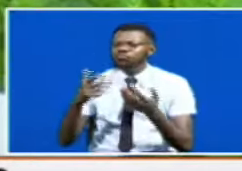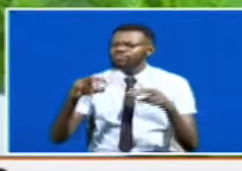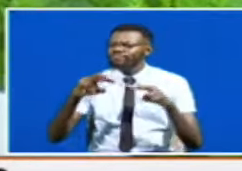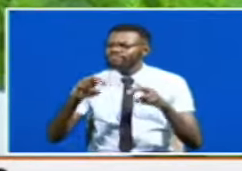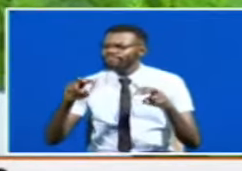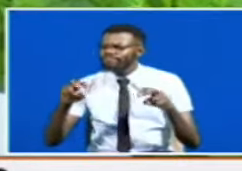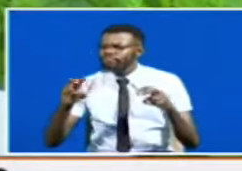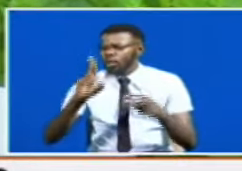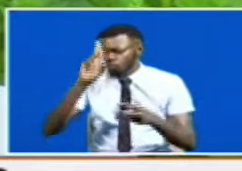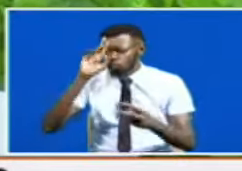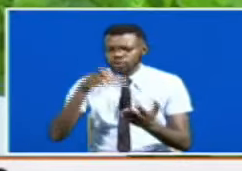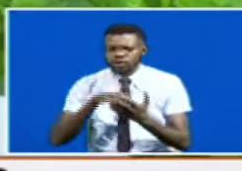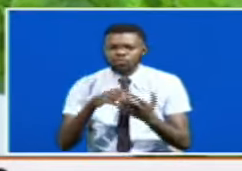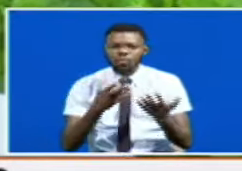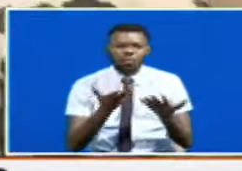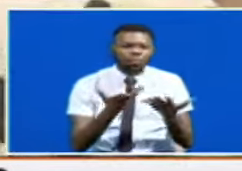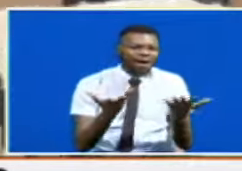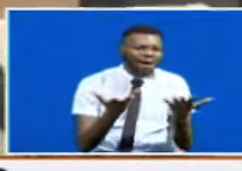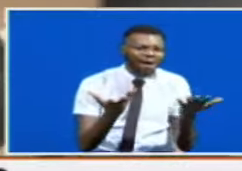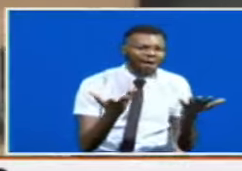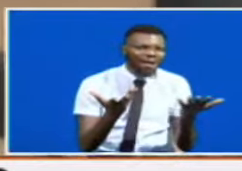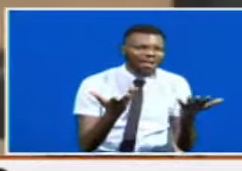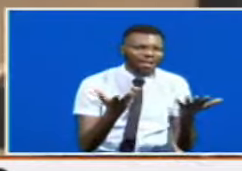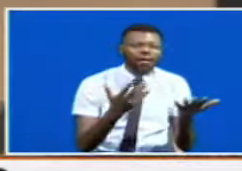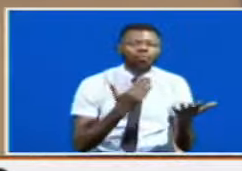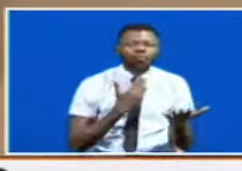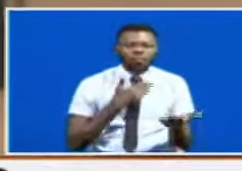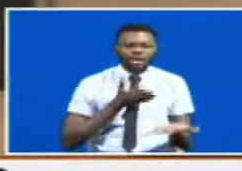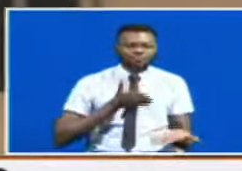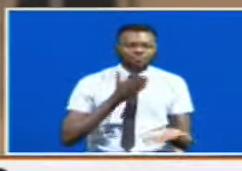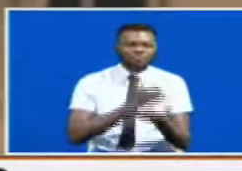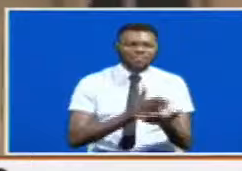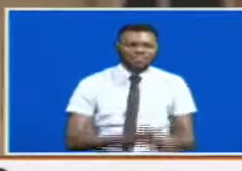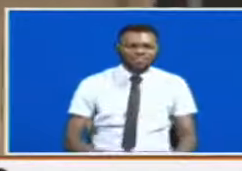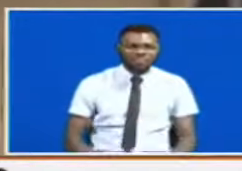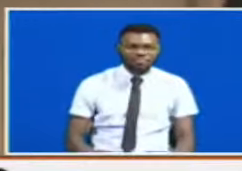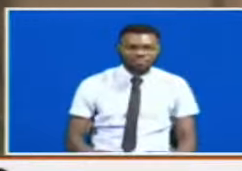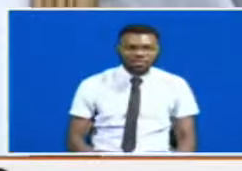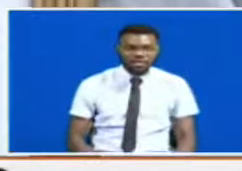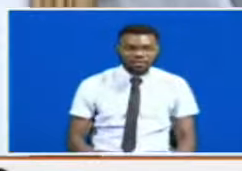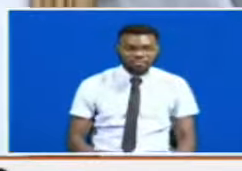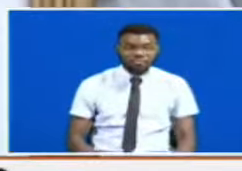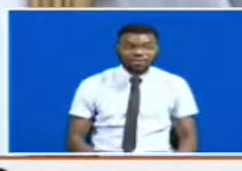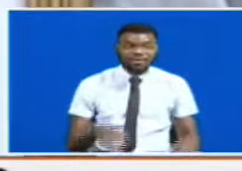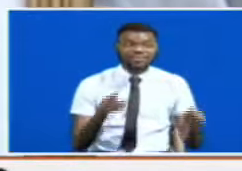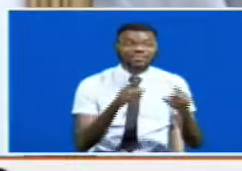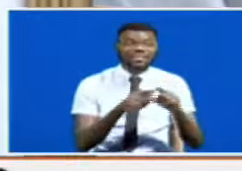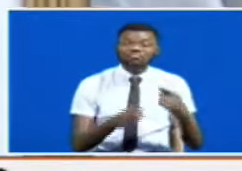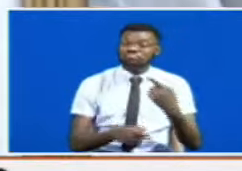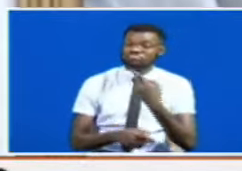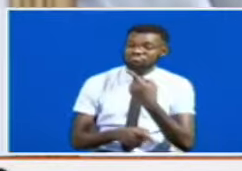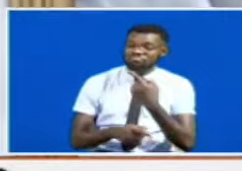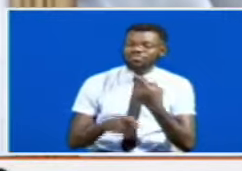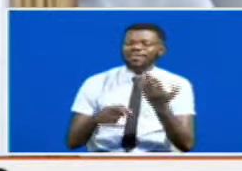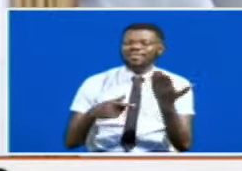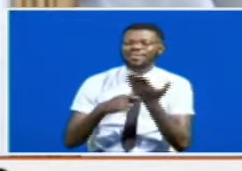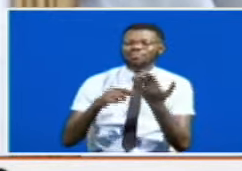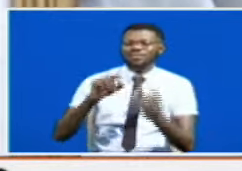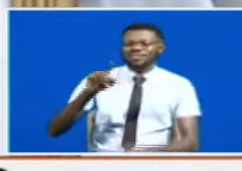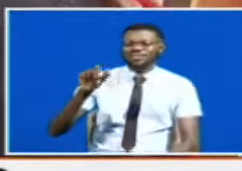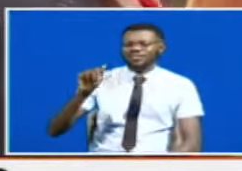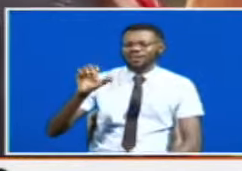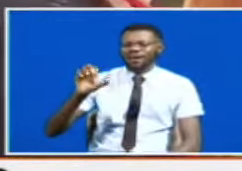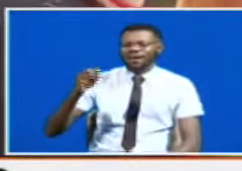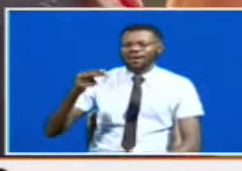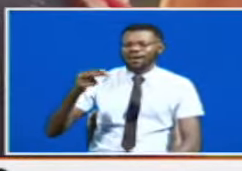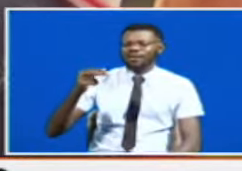ni kwa police tufika hapo tujue wako wote wako. Tabitha's tribulations mirrors those of Zakayo Abonde, who lives in